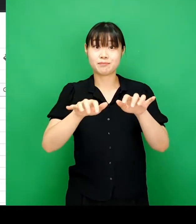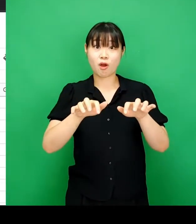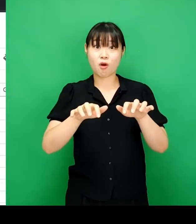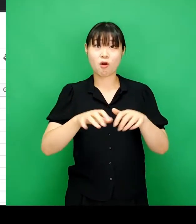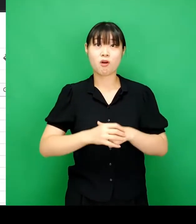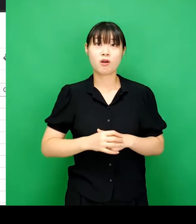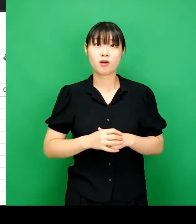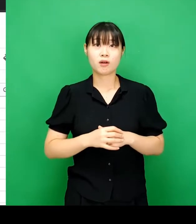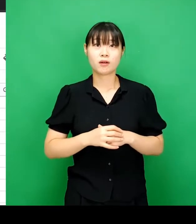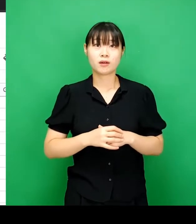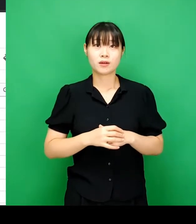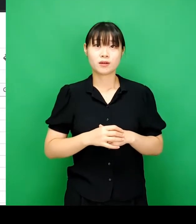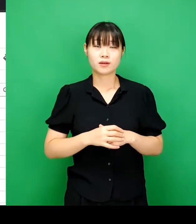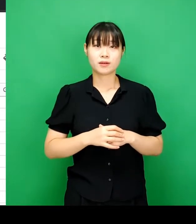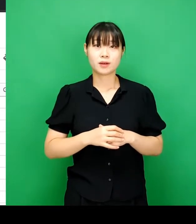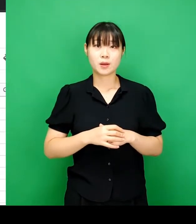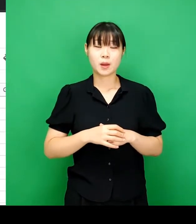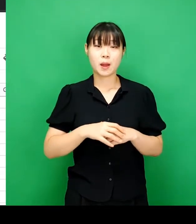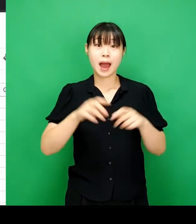//DL을 입력합니다.